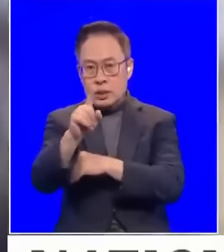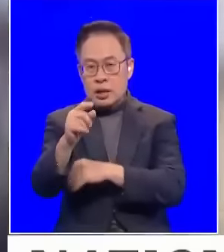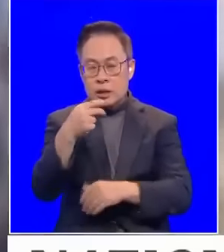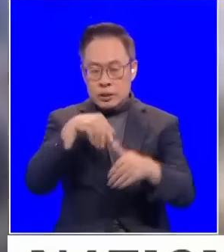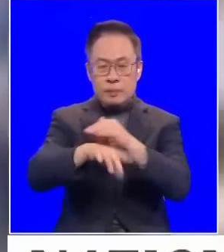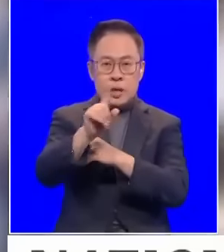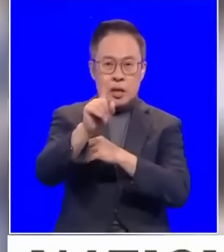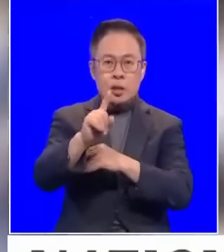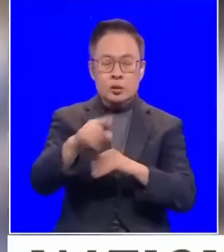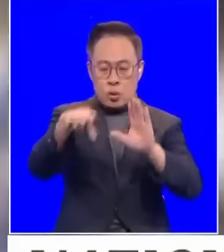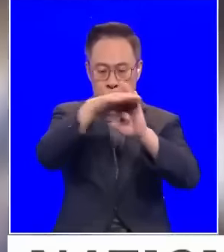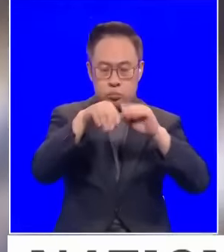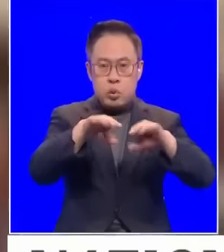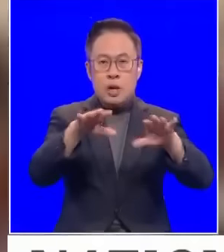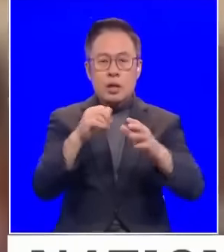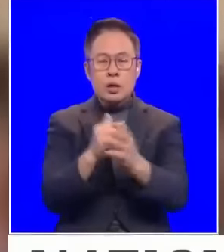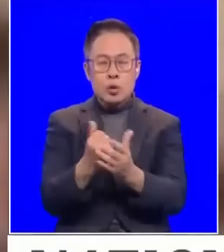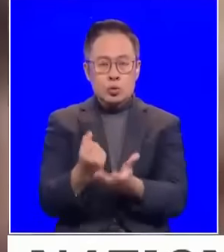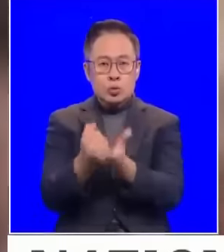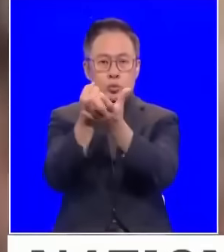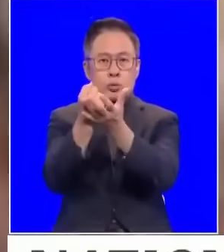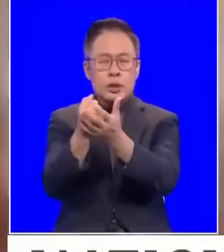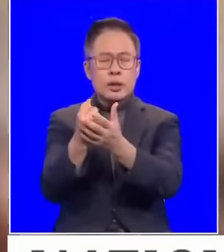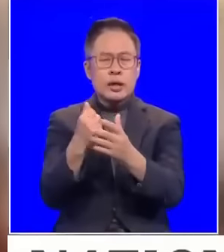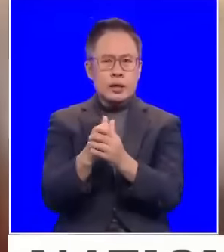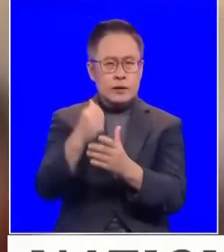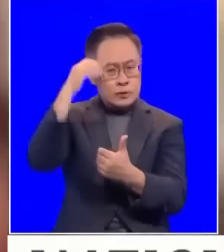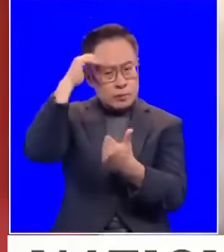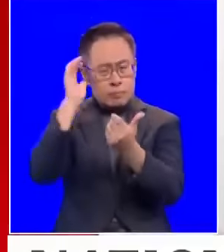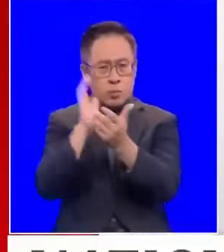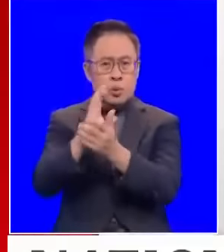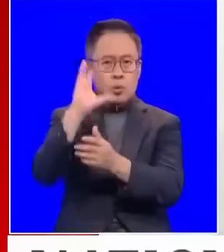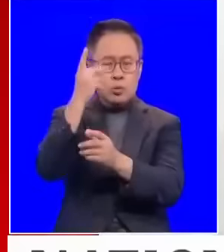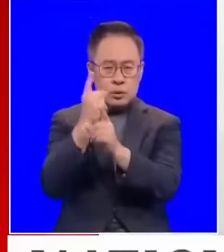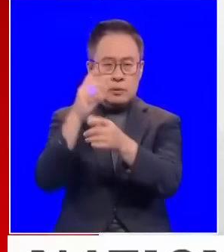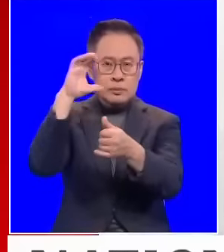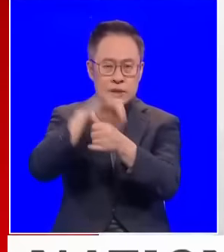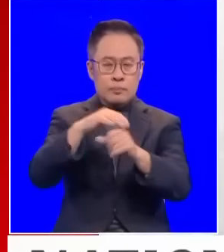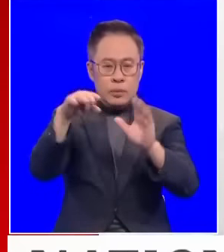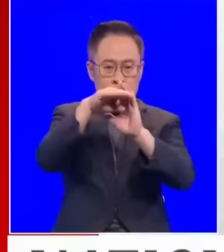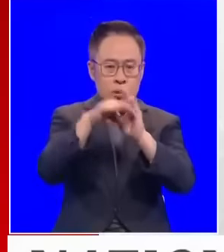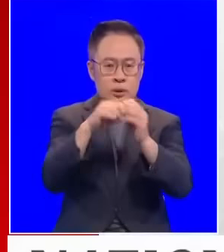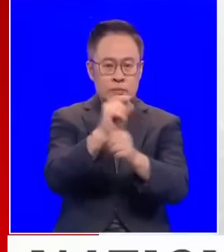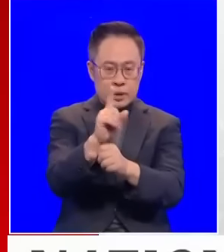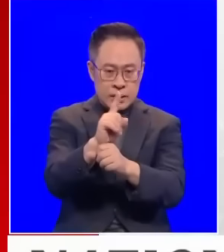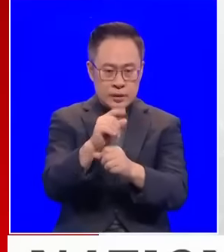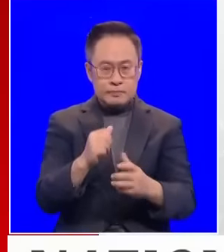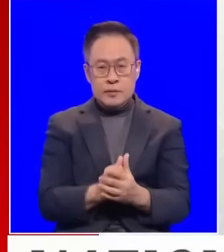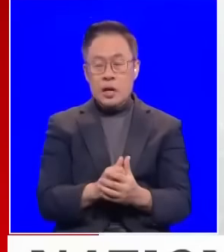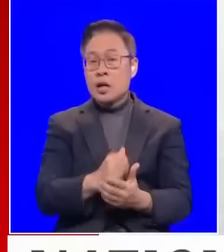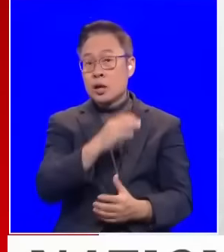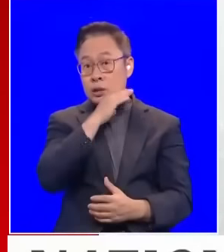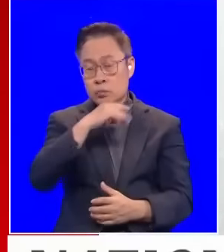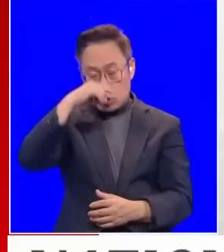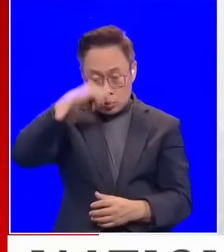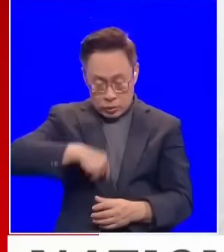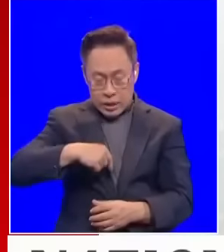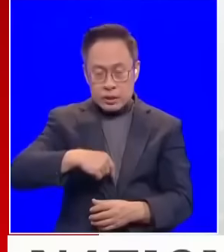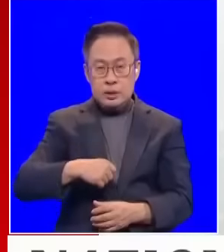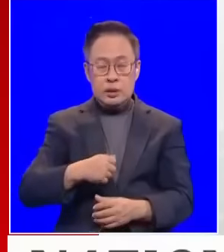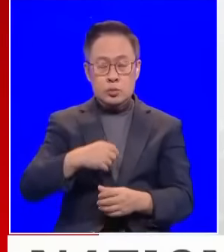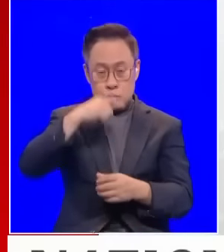และการประสานการส่งตัวผู้ร้ายข้ามแดนอยู่ในขั้นตอนใดนะคะอย่างที่สองถ้าหากจำเลยยังอยู่ภายในประเทศรัฐบาล